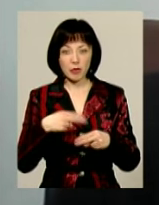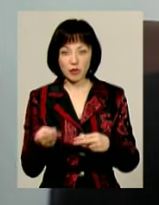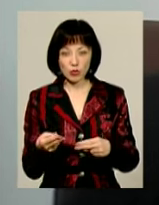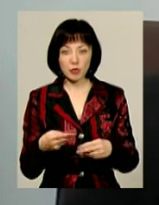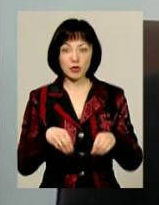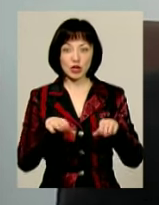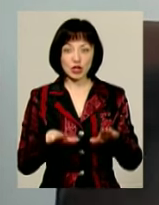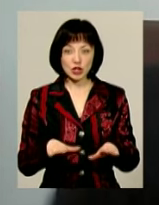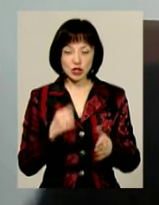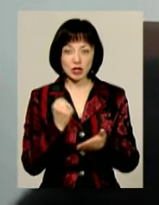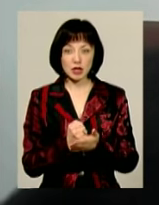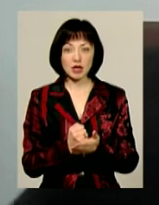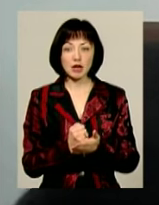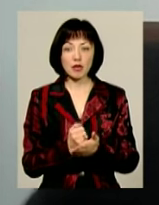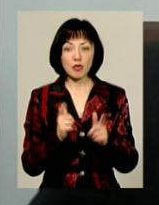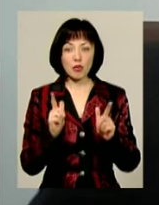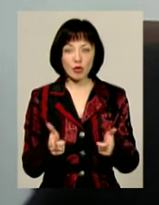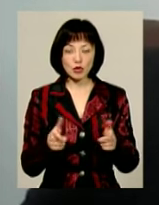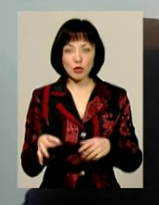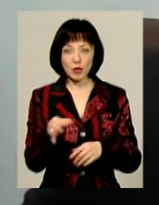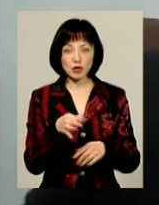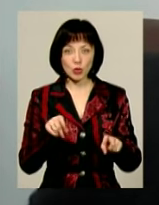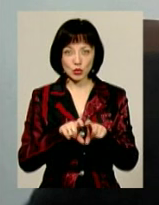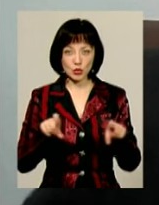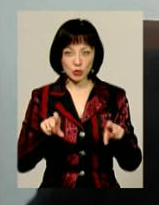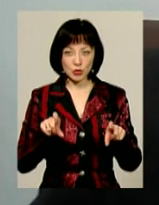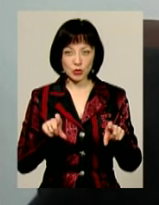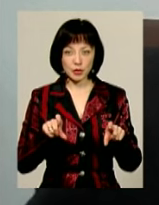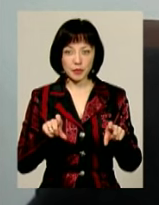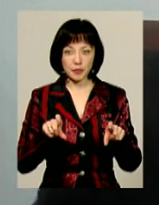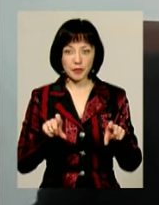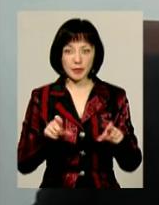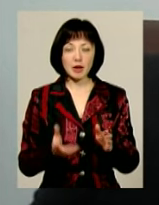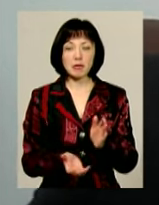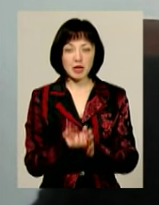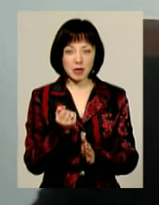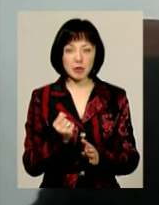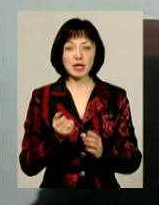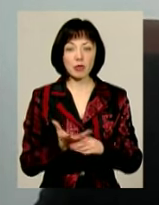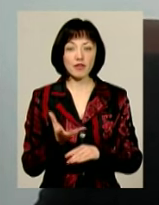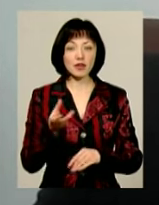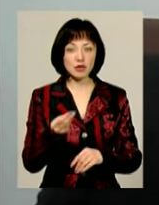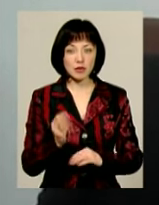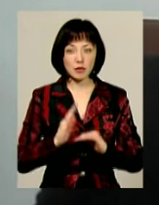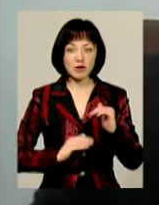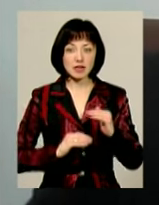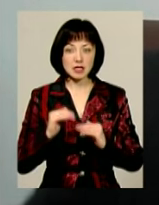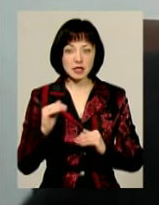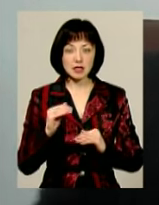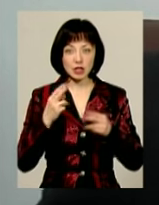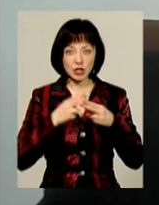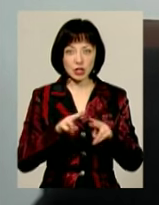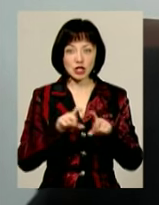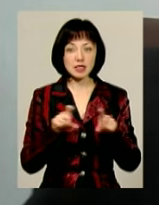ми прийняли рішення, погоджуючи це з обласною структурою, підтримати і профінансувати професійні